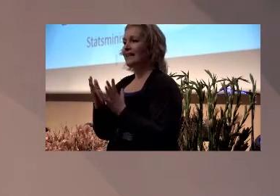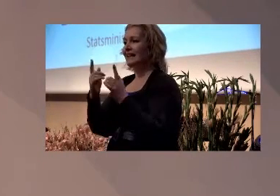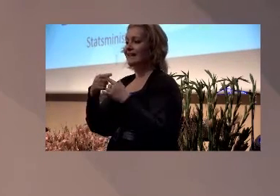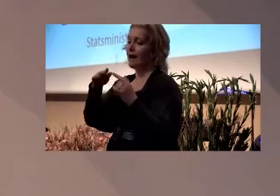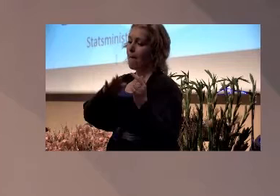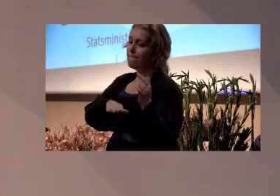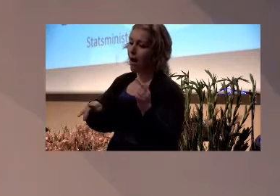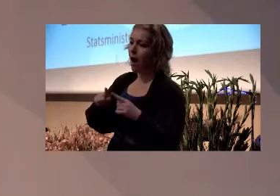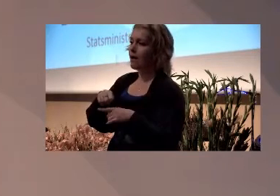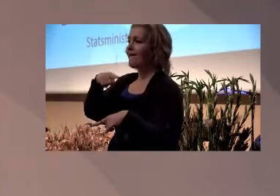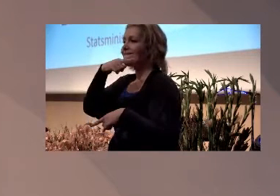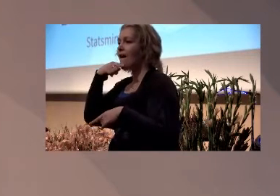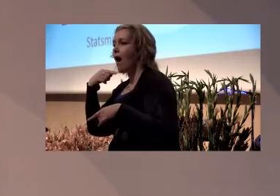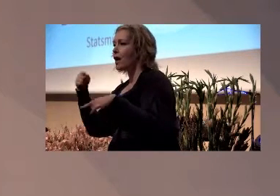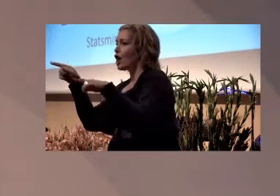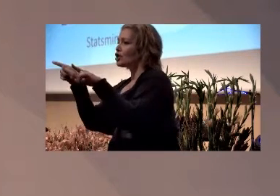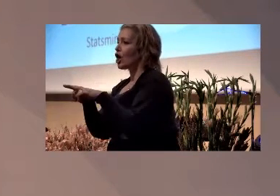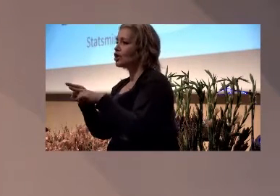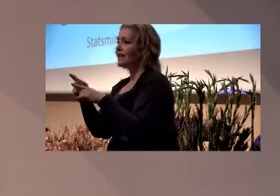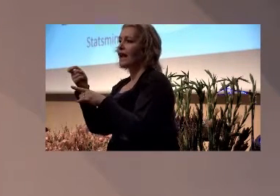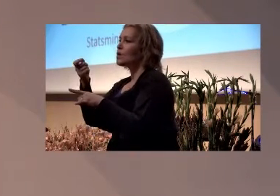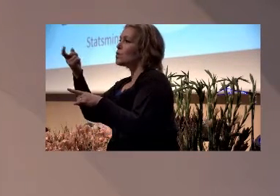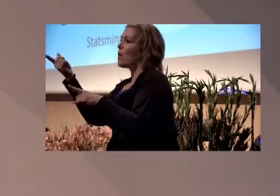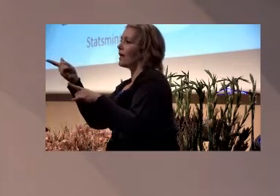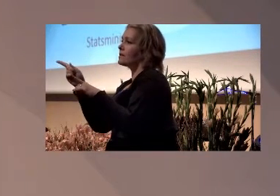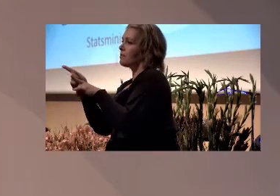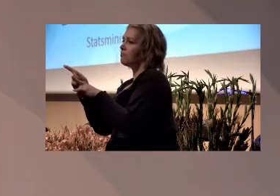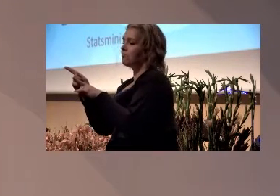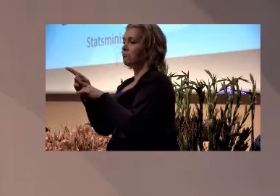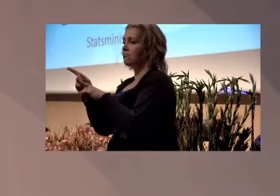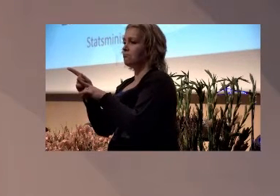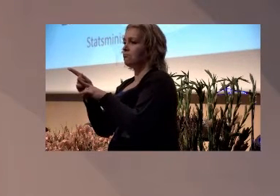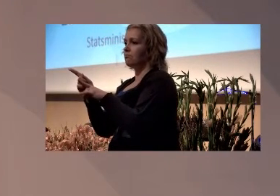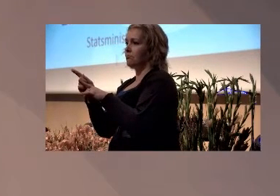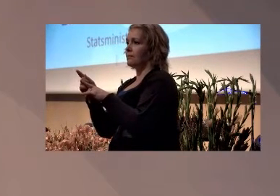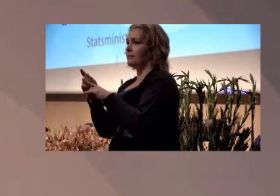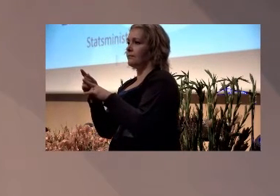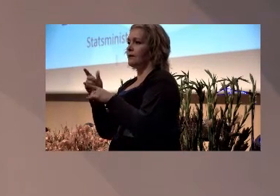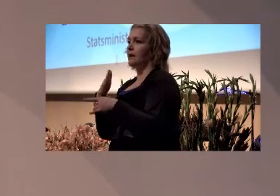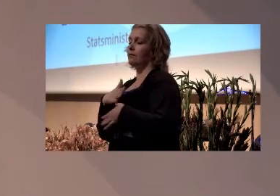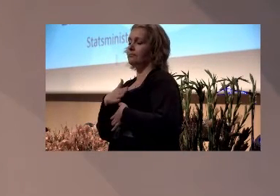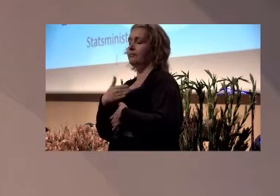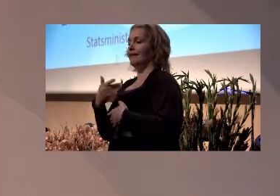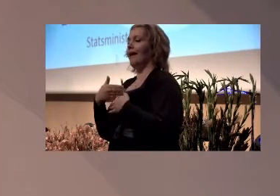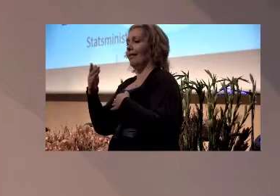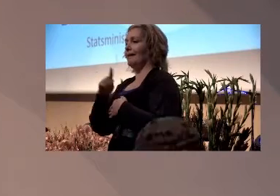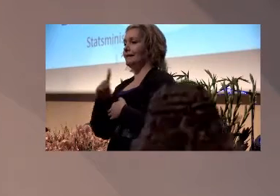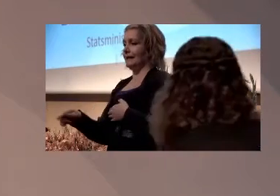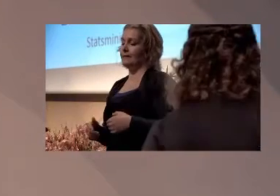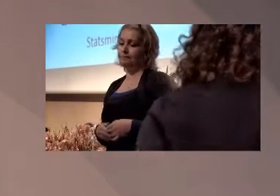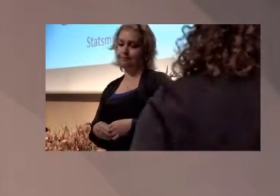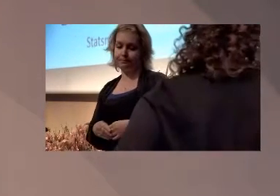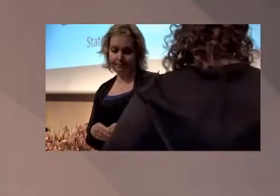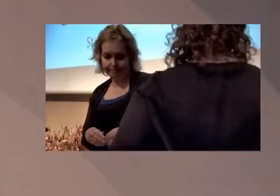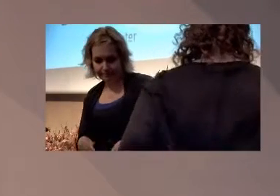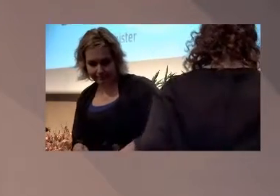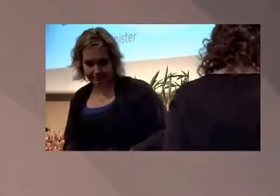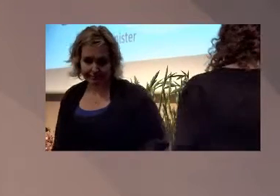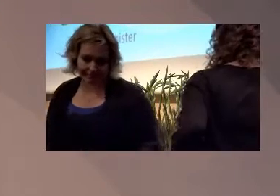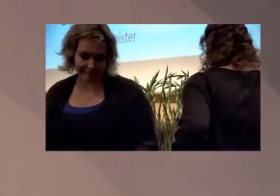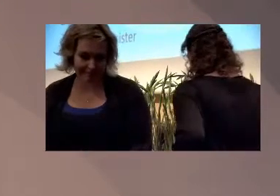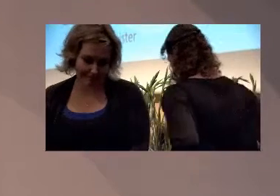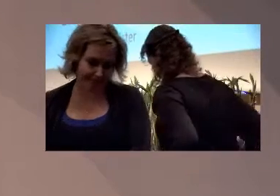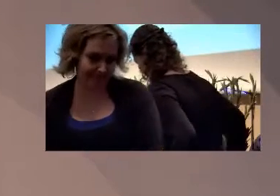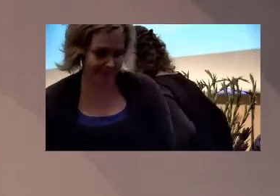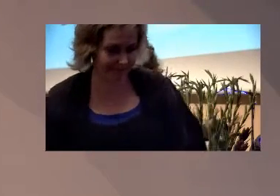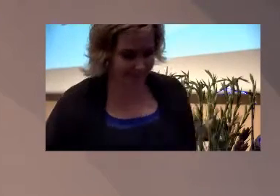far, et søsken, eller for noen invalidisert de for ettertiden. Det er også tøft å stå frem i